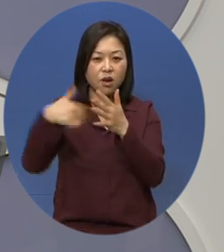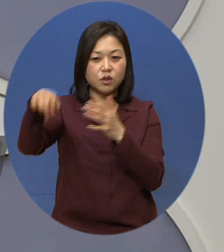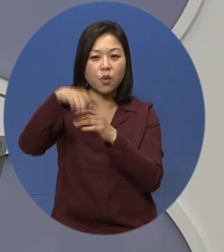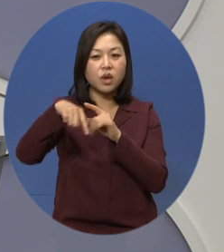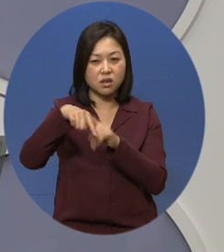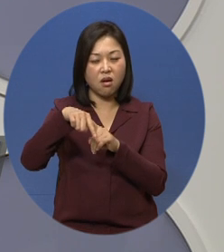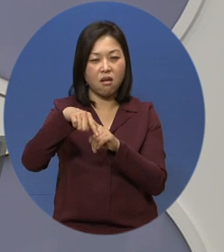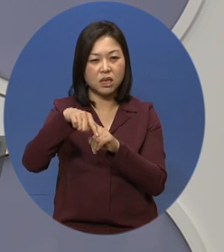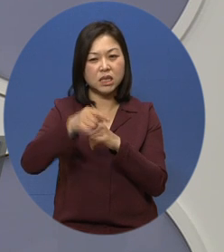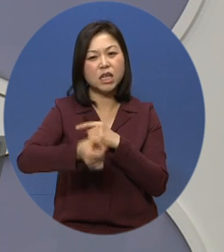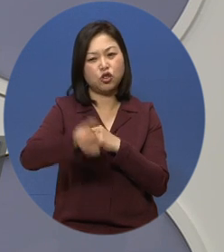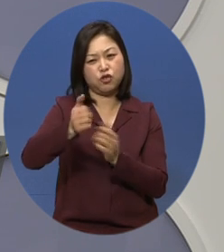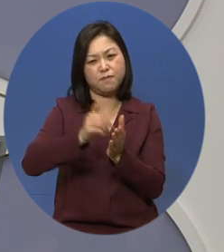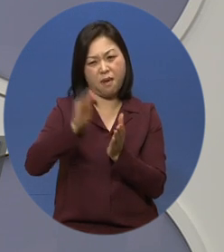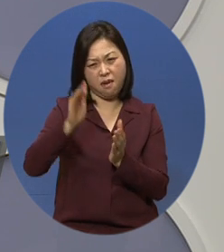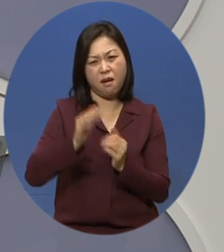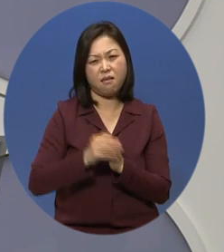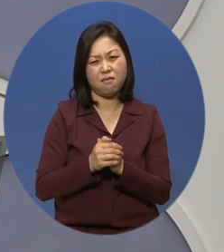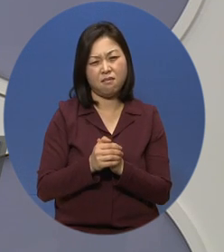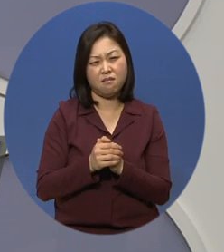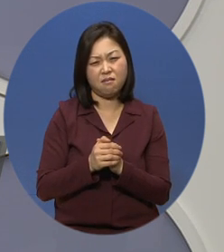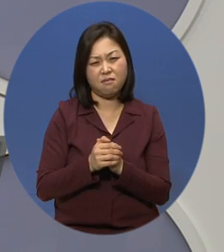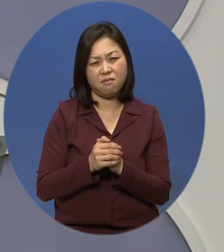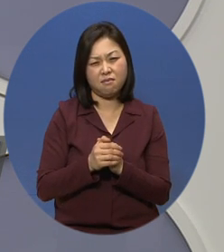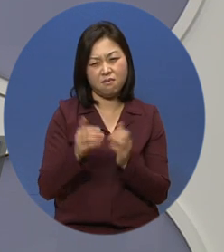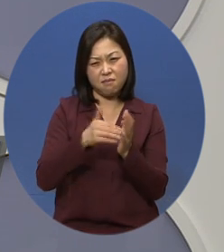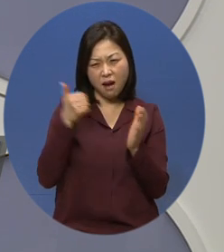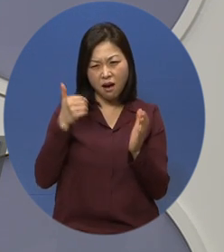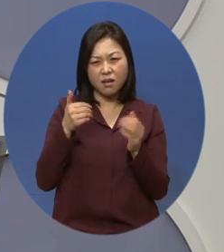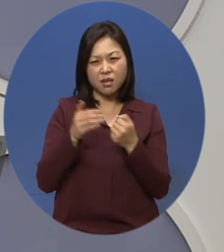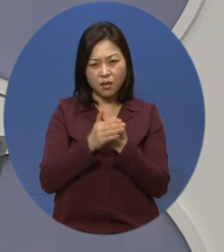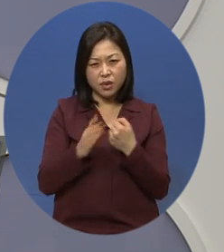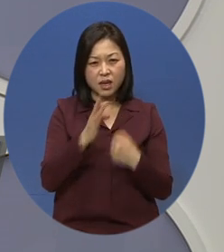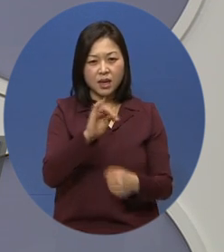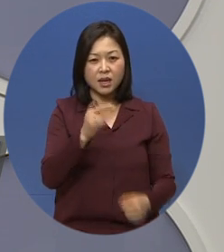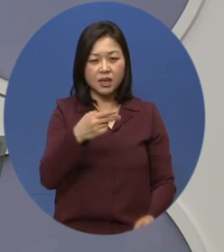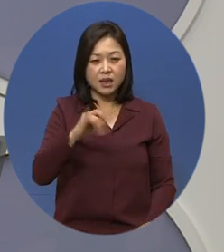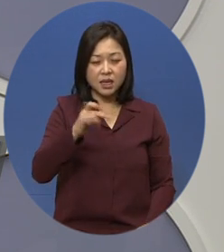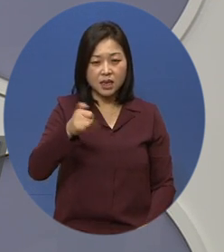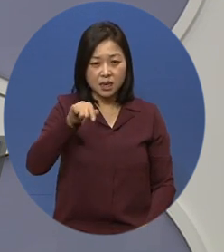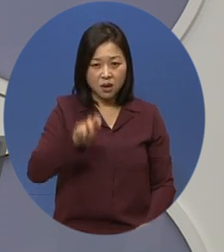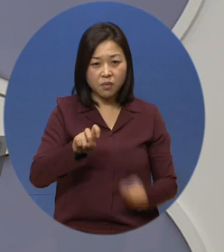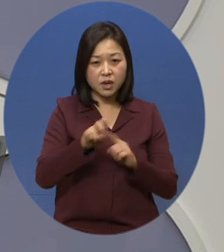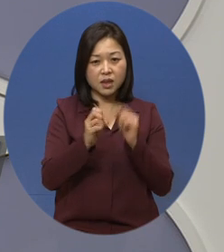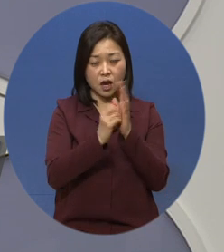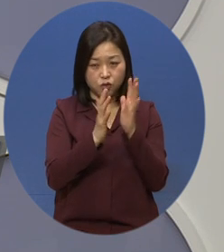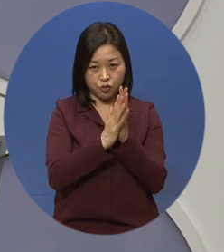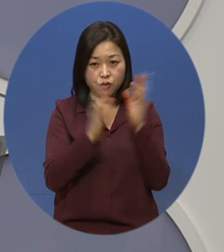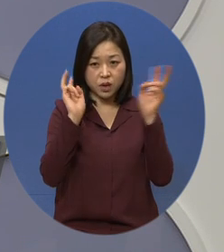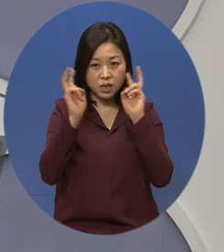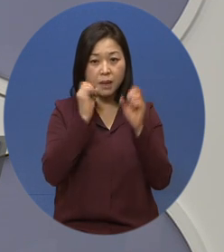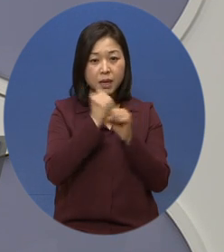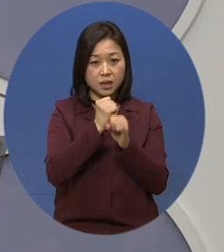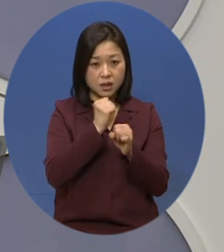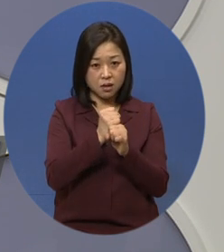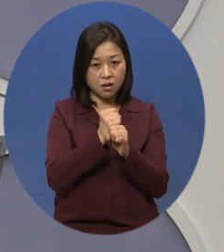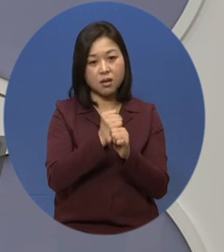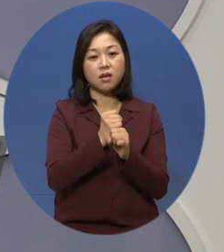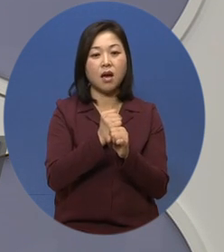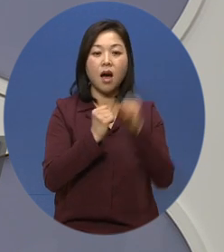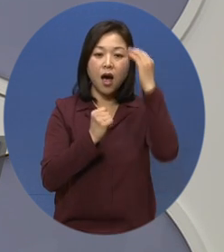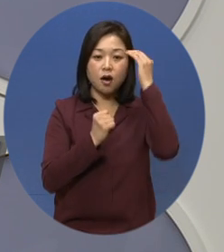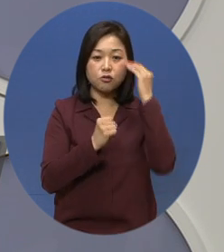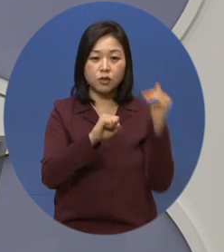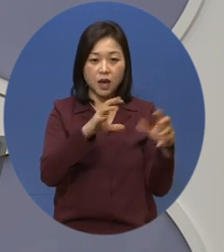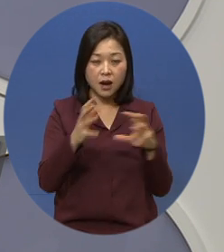퇴출을 당한 거죠 그래서 인 d 컵 이란 다큐멘타리 회사를 만들어서 정말 우리나라